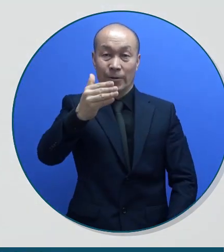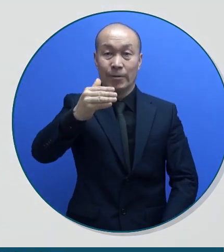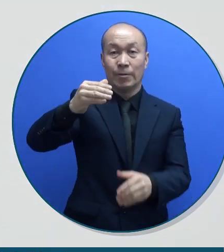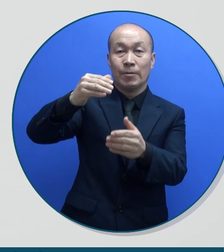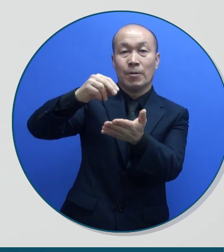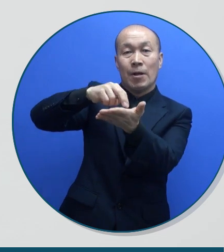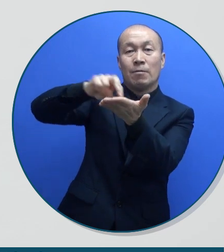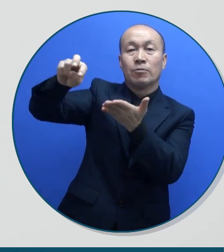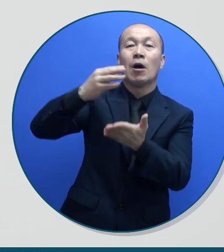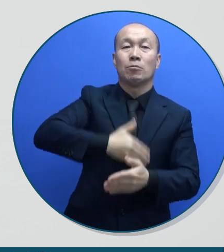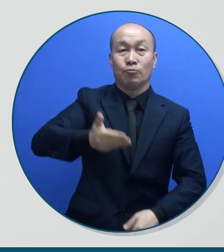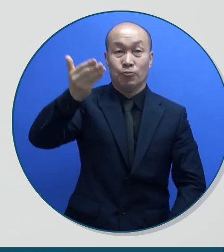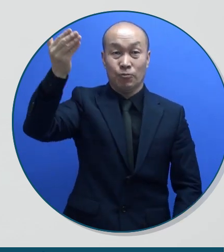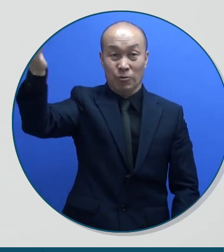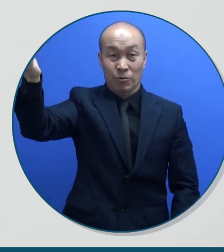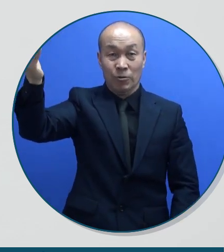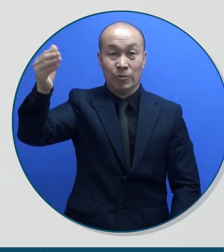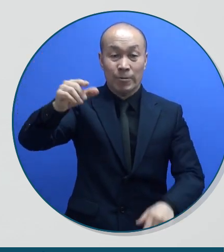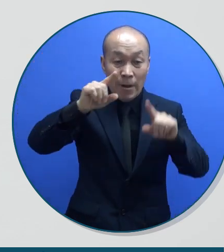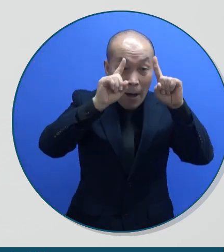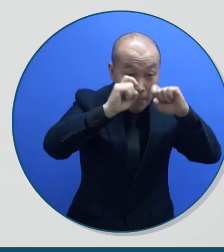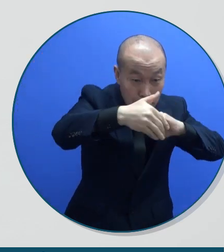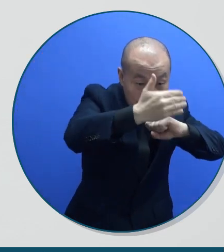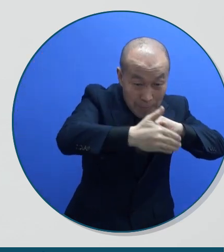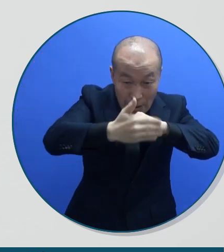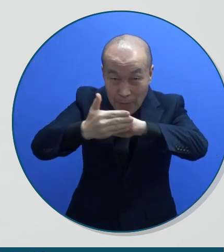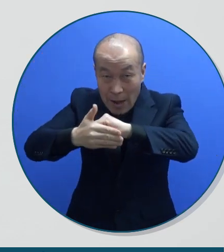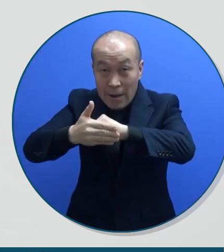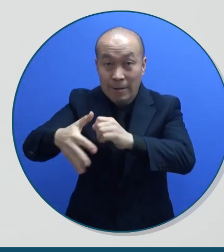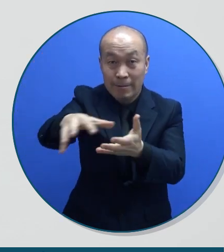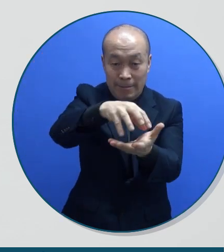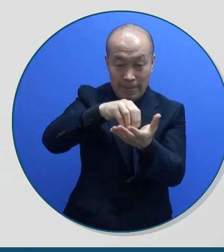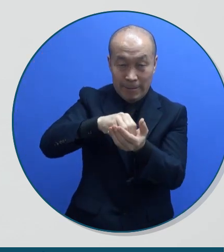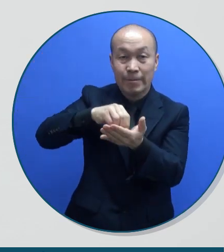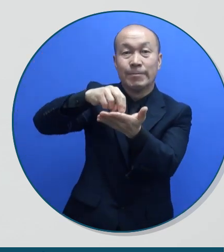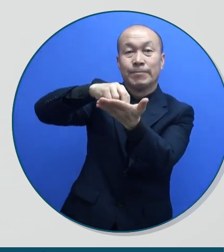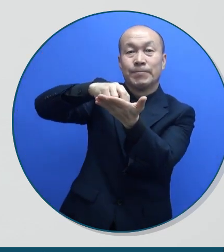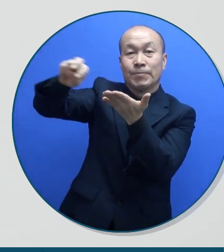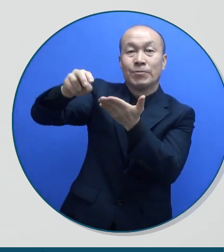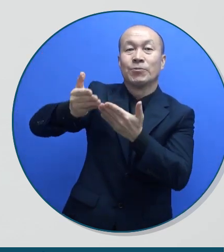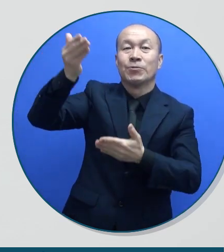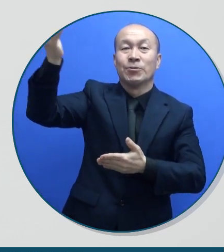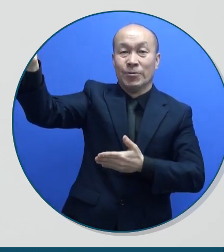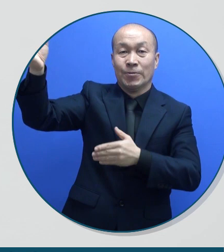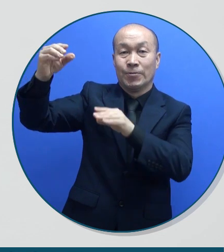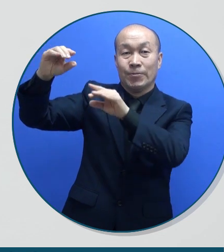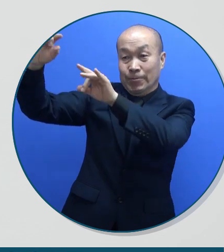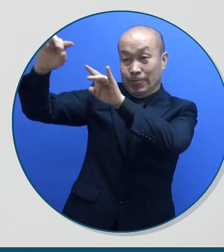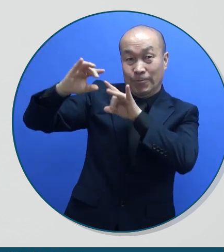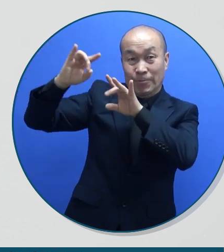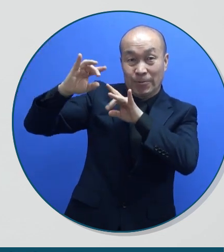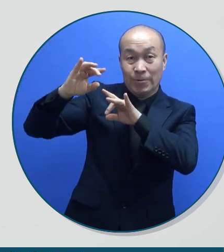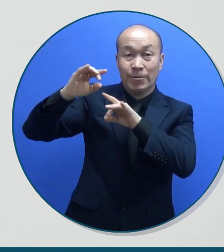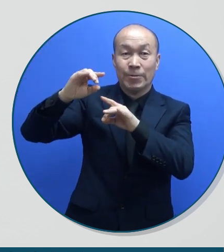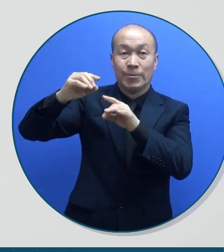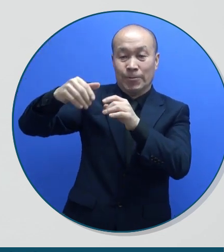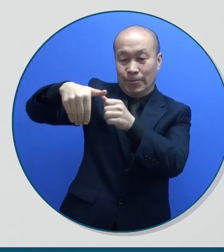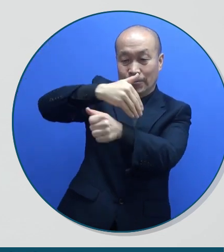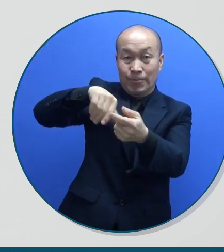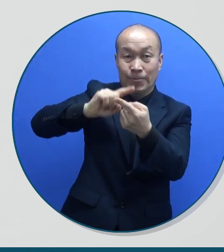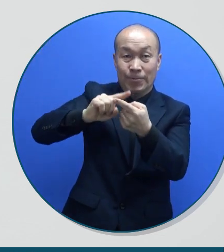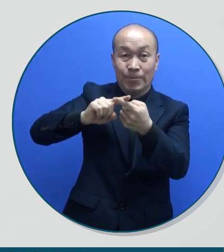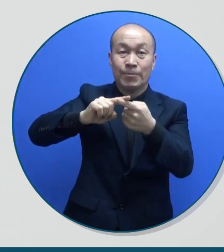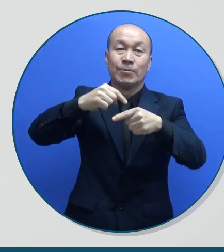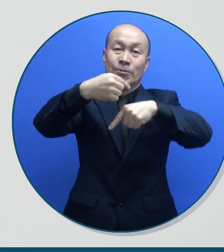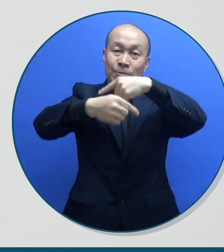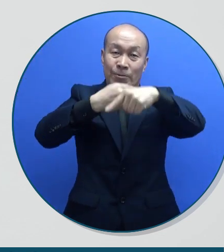119에 문자로 알리고 응급 현장에 사진을 찍어 보낼 수 있는 문자 중계 서비스와 실시간으로 중개사와 수화